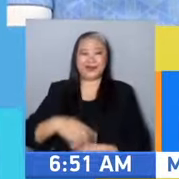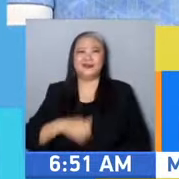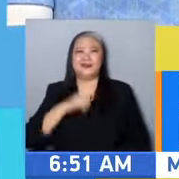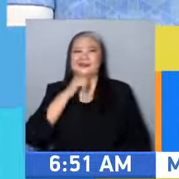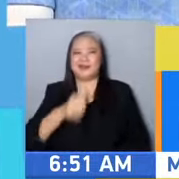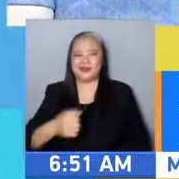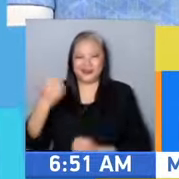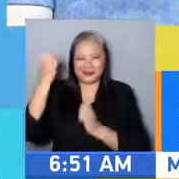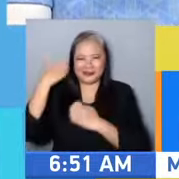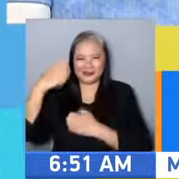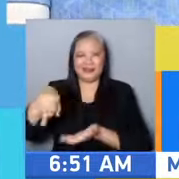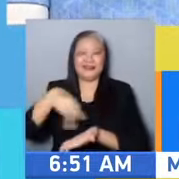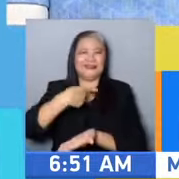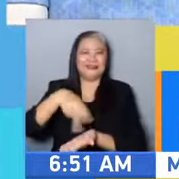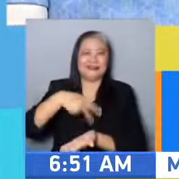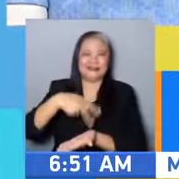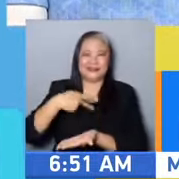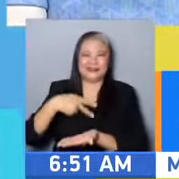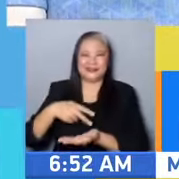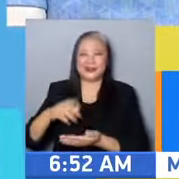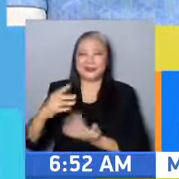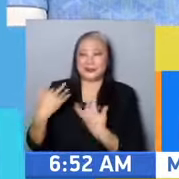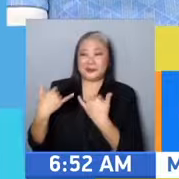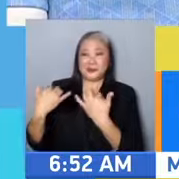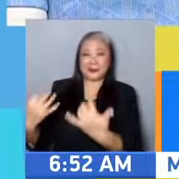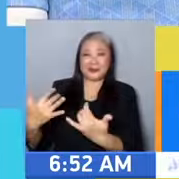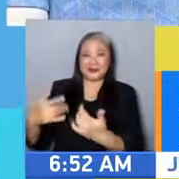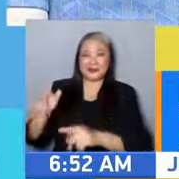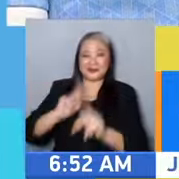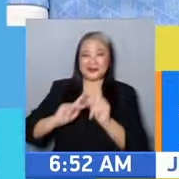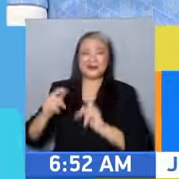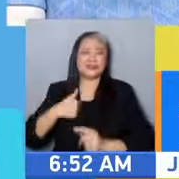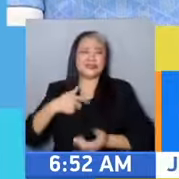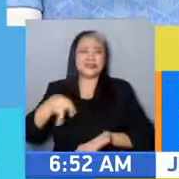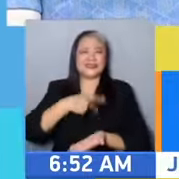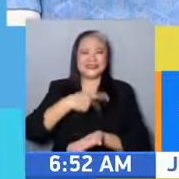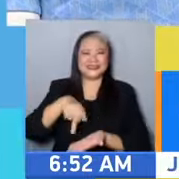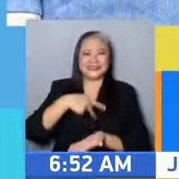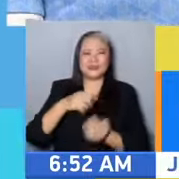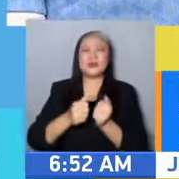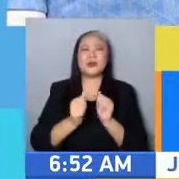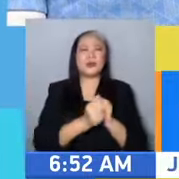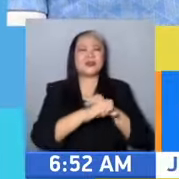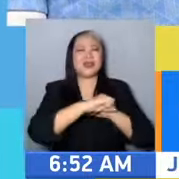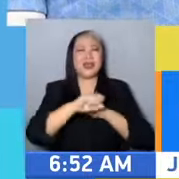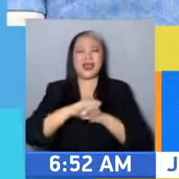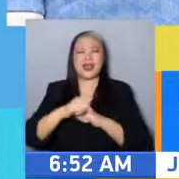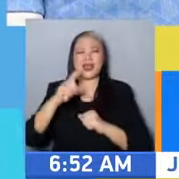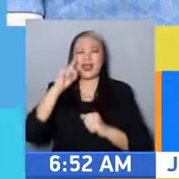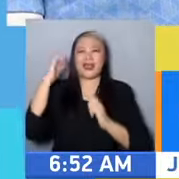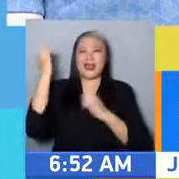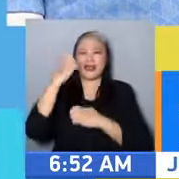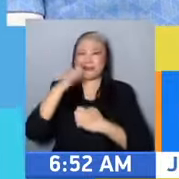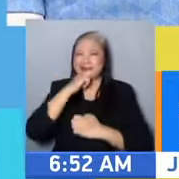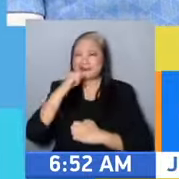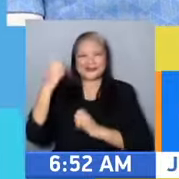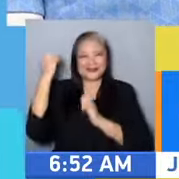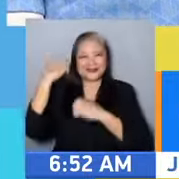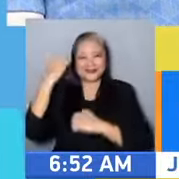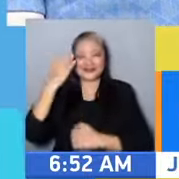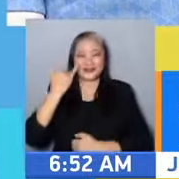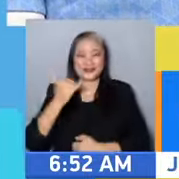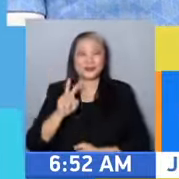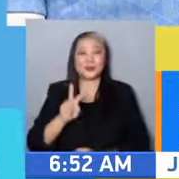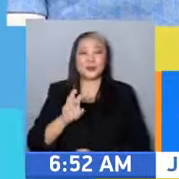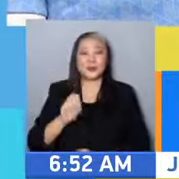sa isang crowd. At yung pagsayaw-sayaw ko na may advokasya, aksidente lamang yan. Sapagkat nung 2012,